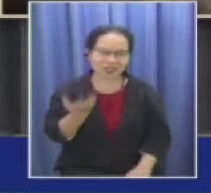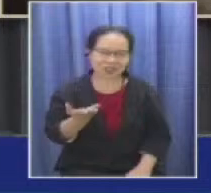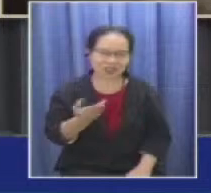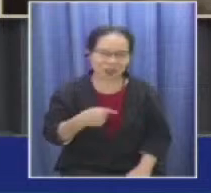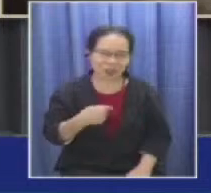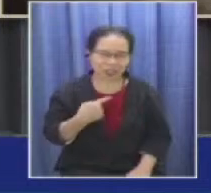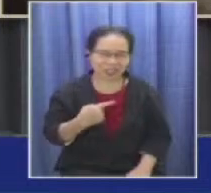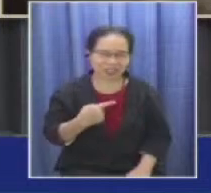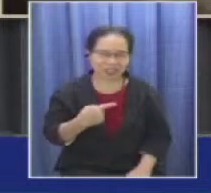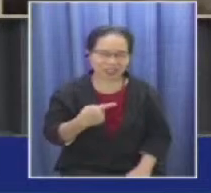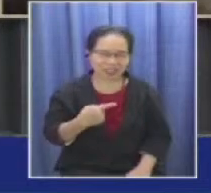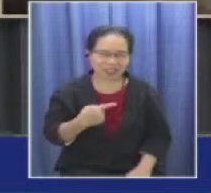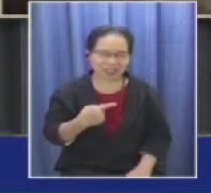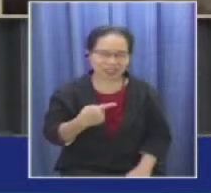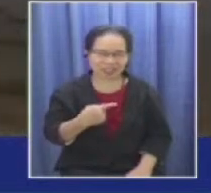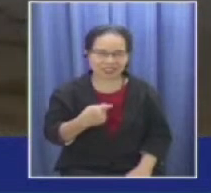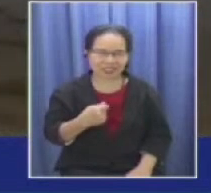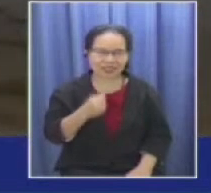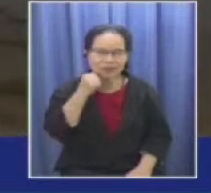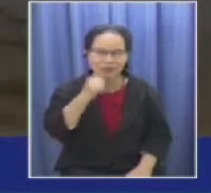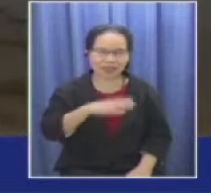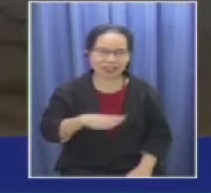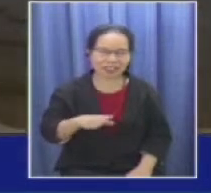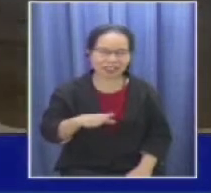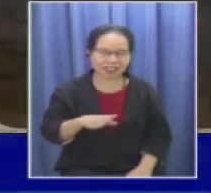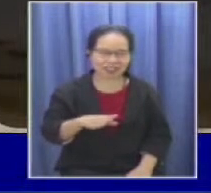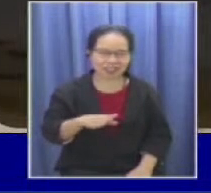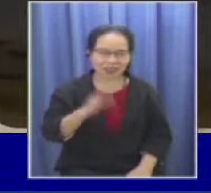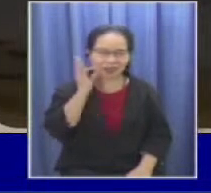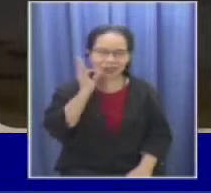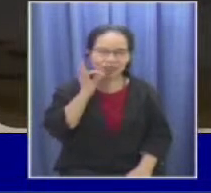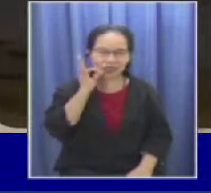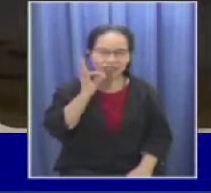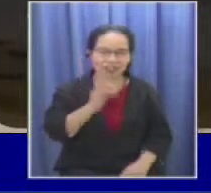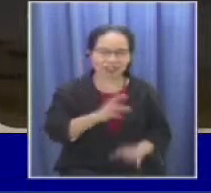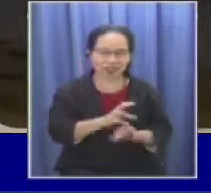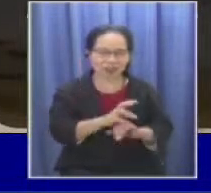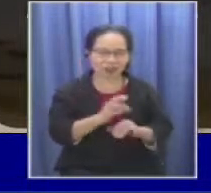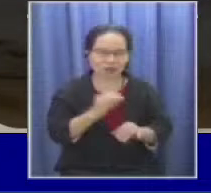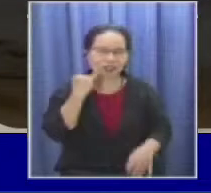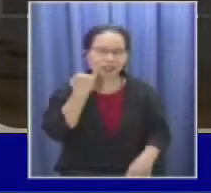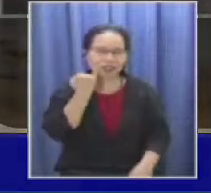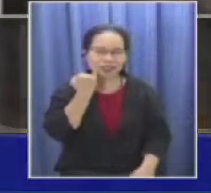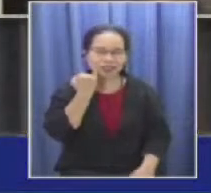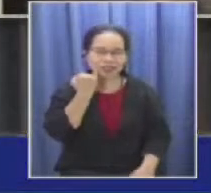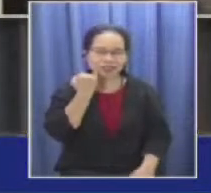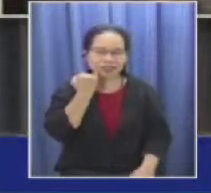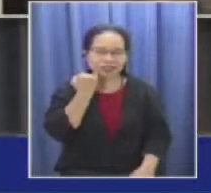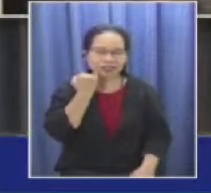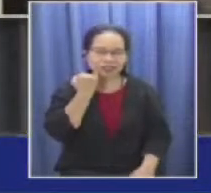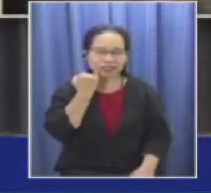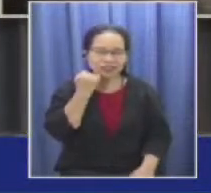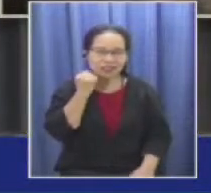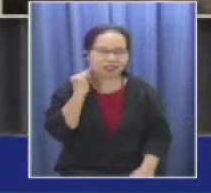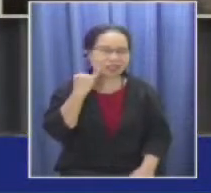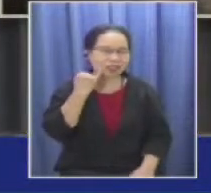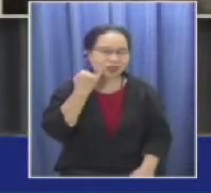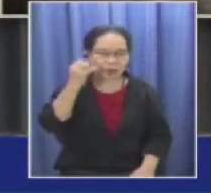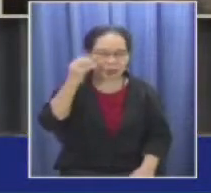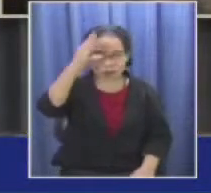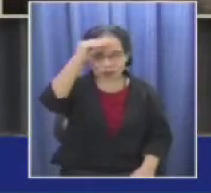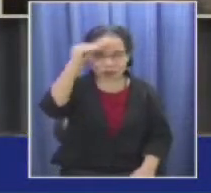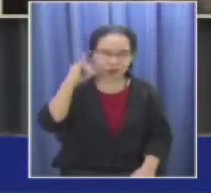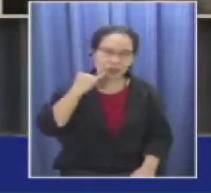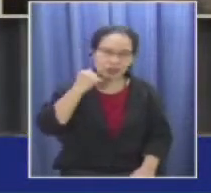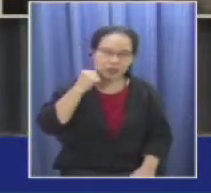jealous na saa se me tie Africa pampanga ne fuo mu omo se wotumi ye twe ne nkunu ama ho koto ba akra